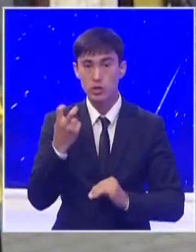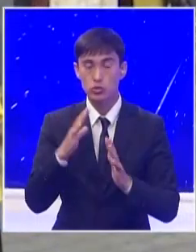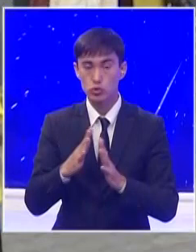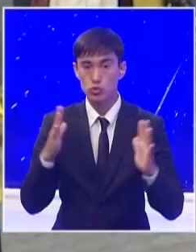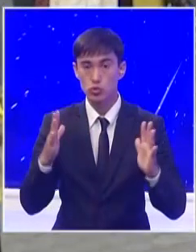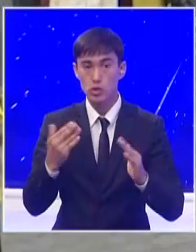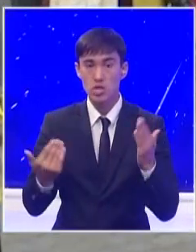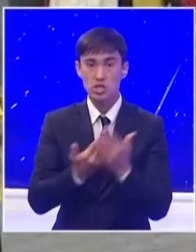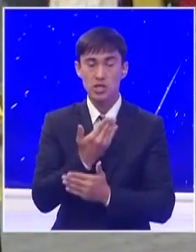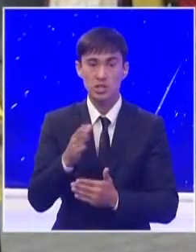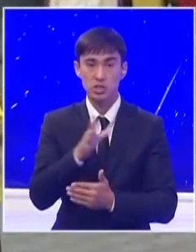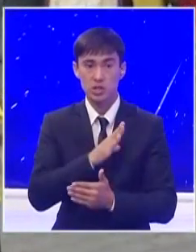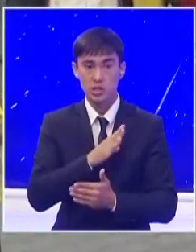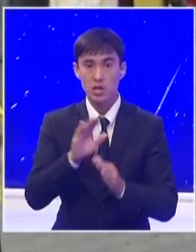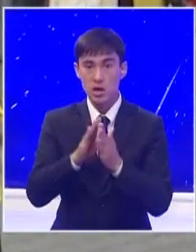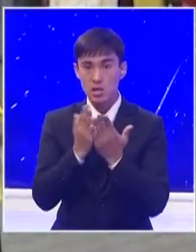жуық жаңадан шыққан